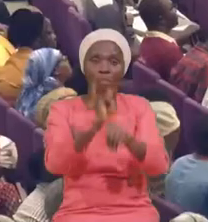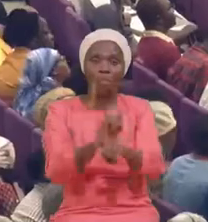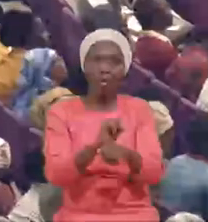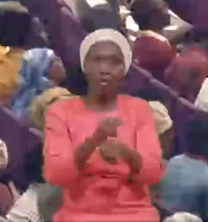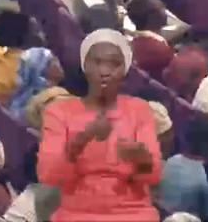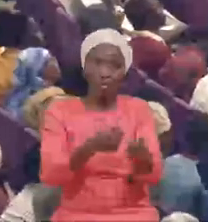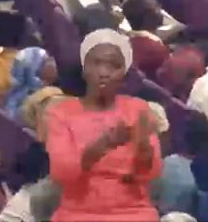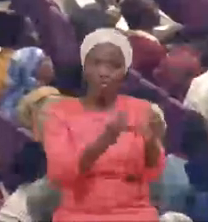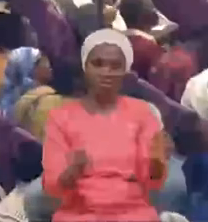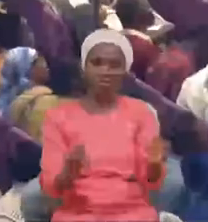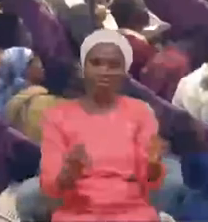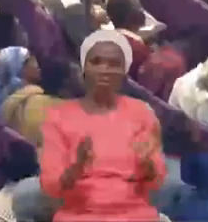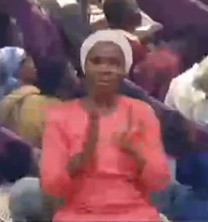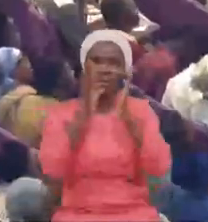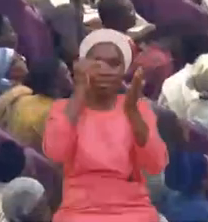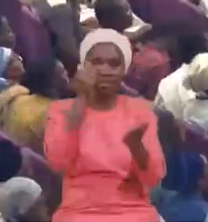accompagnait. Et